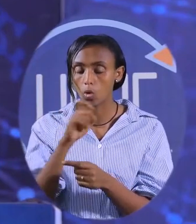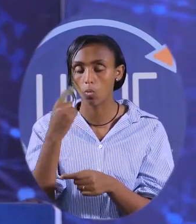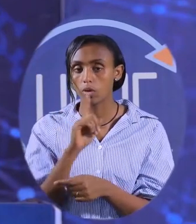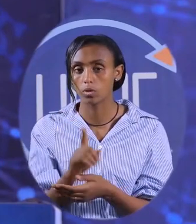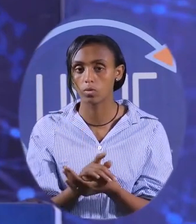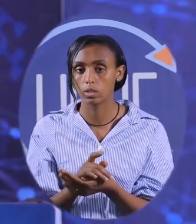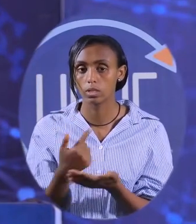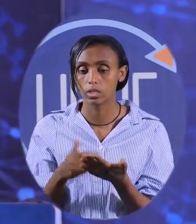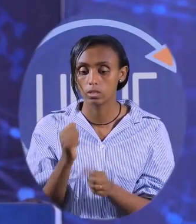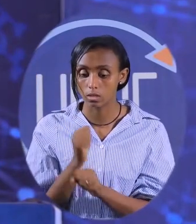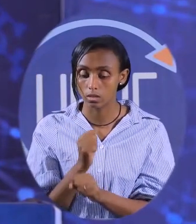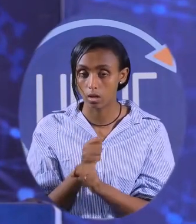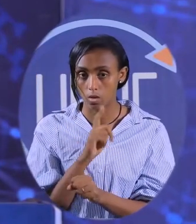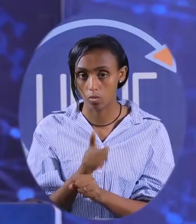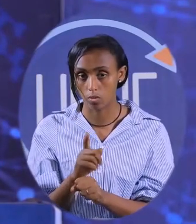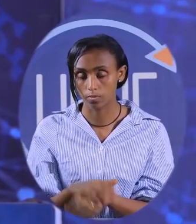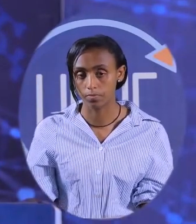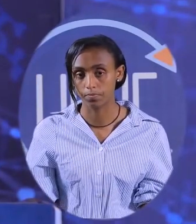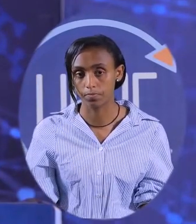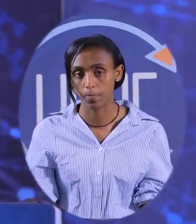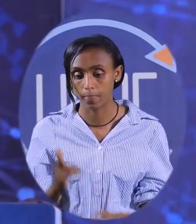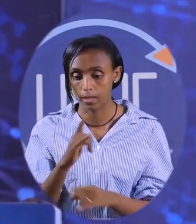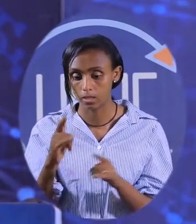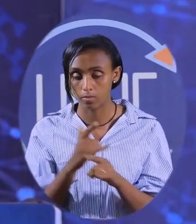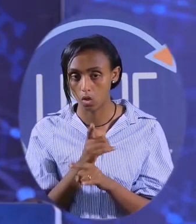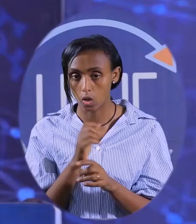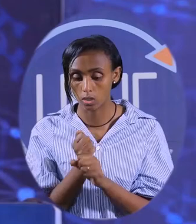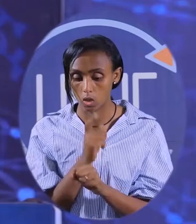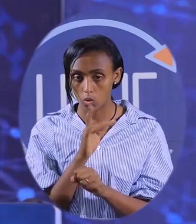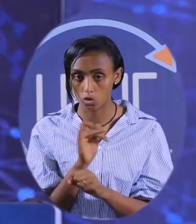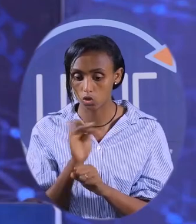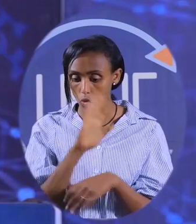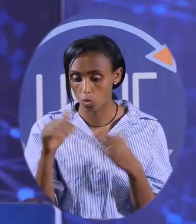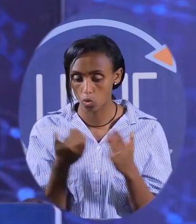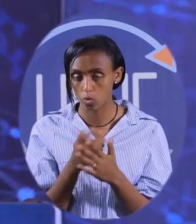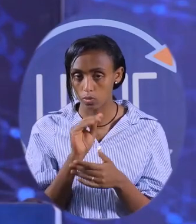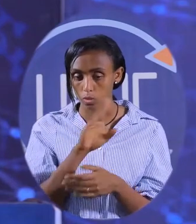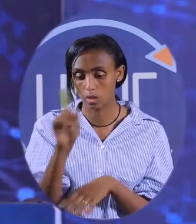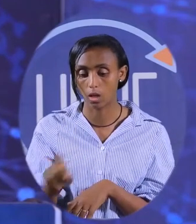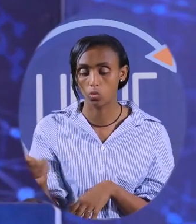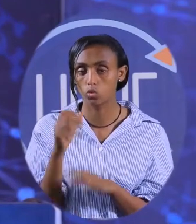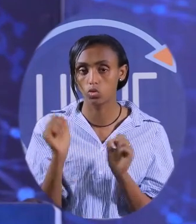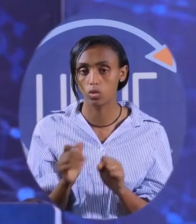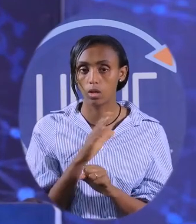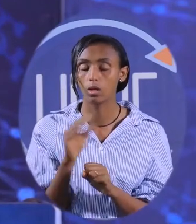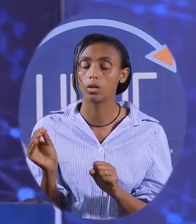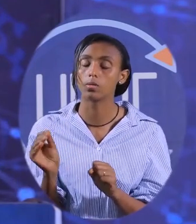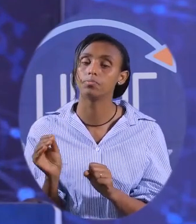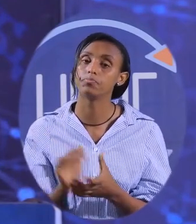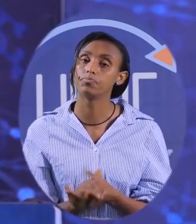የምንነጋገረው ፎርማል አሰራር ነው፣ ዘመናዊ አሰራር ነው እንጂ ኦፍኮርስ የሁሉም ሰው ተጠያቂ ሊሆኑ ይችላሉ። እና